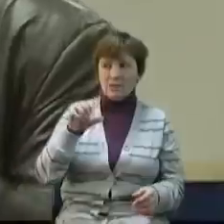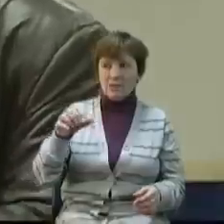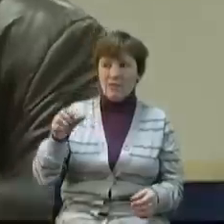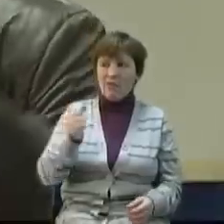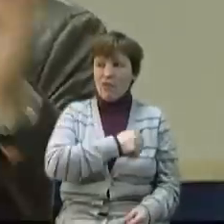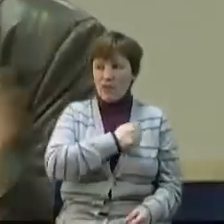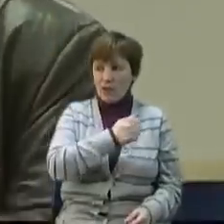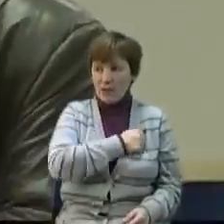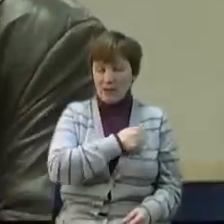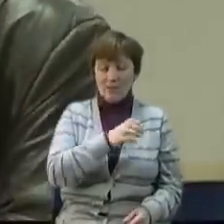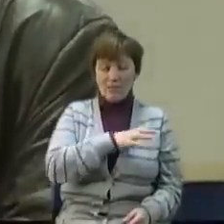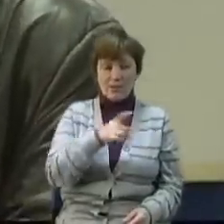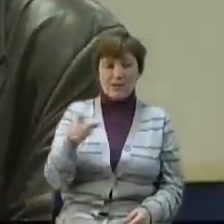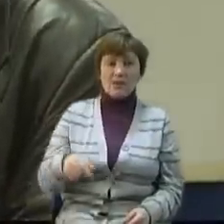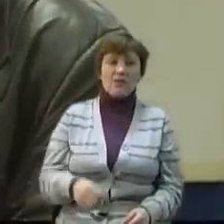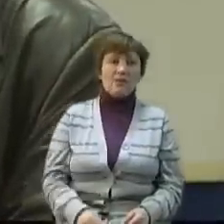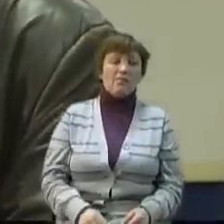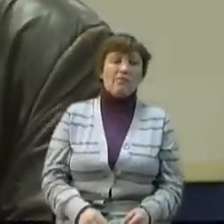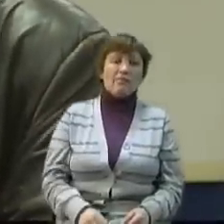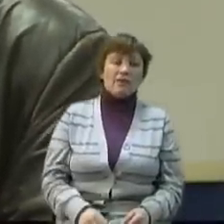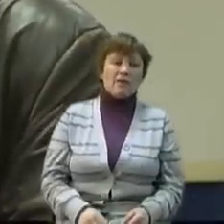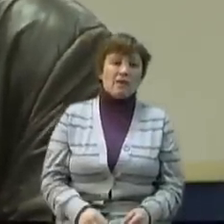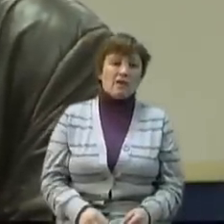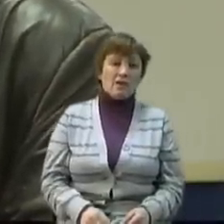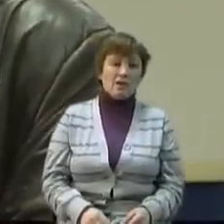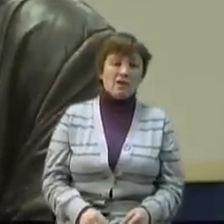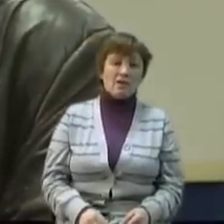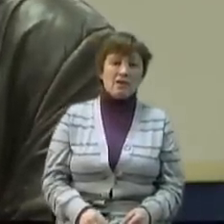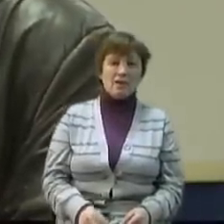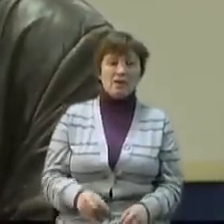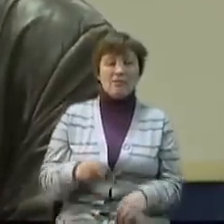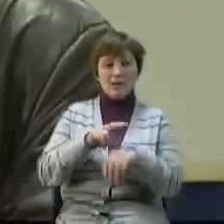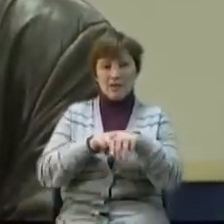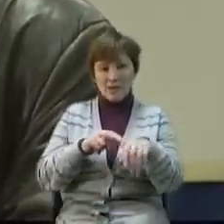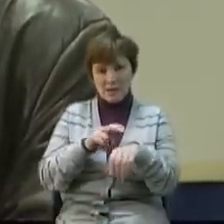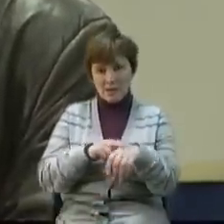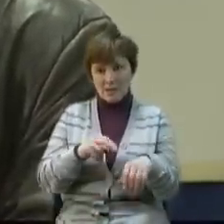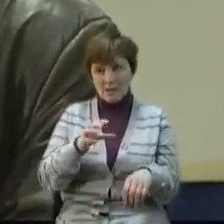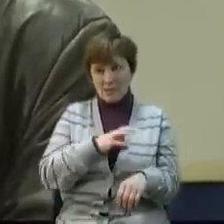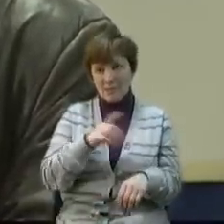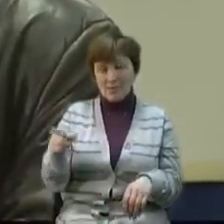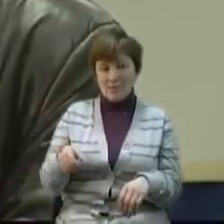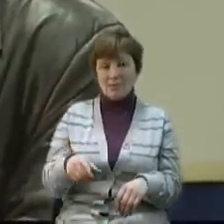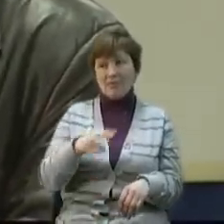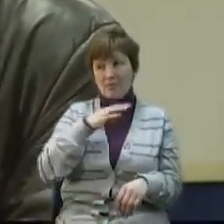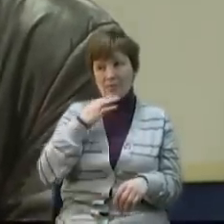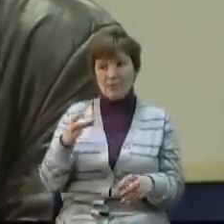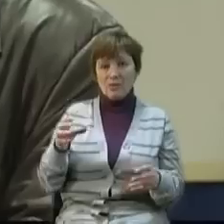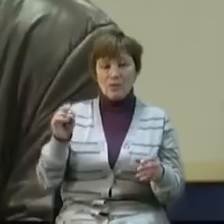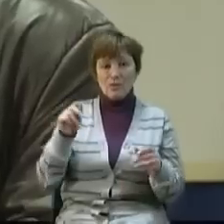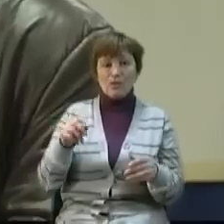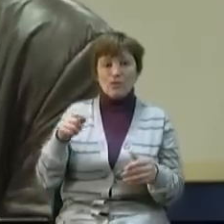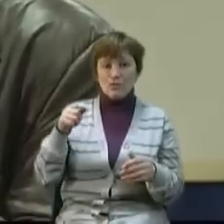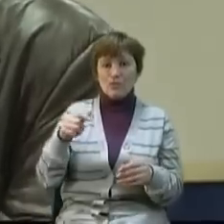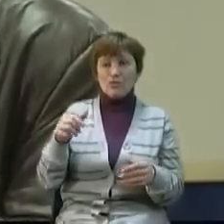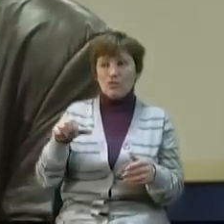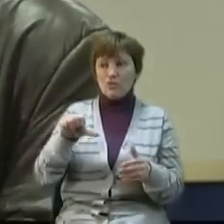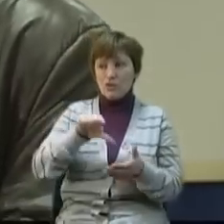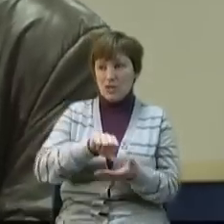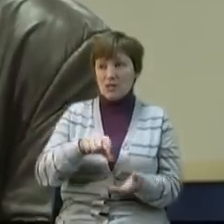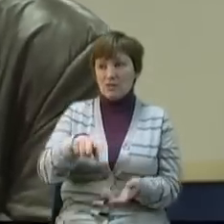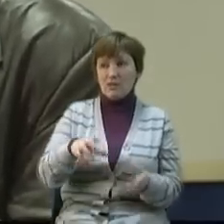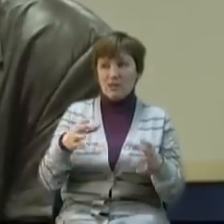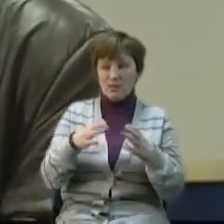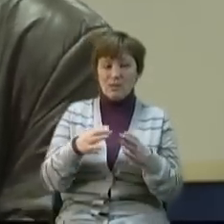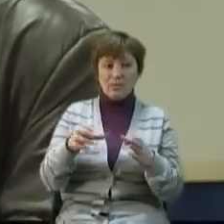сейчас контролируют. Это не вопрос, я не думаю, что мне надо говорить со сцены. Вот, но он говорил